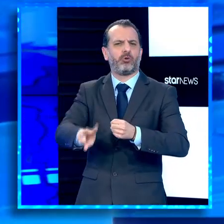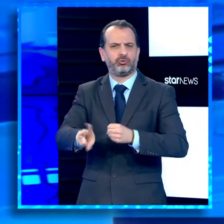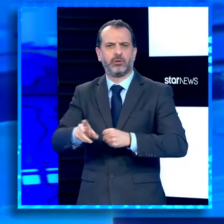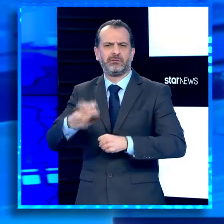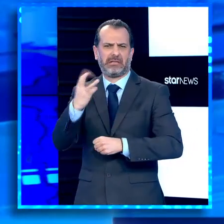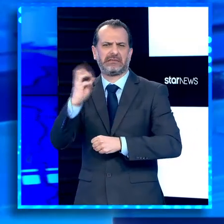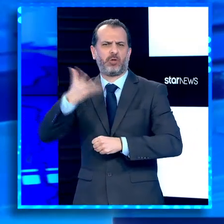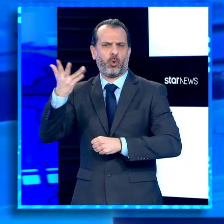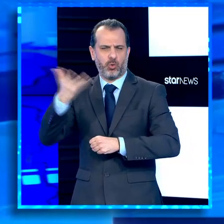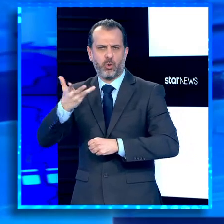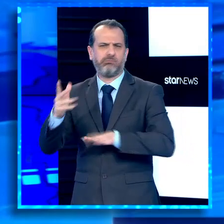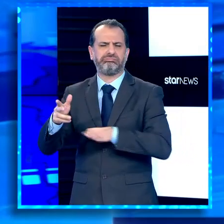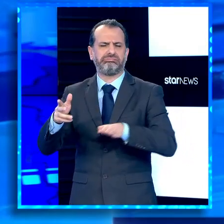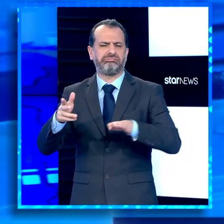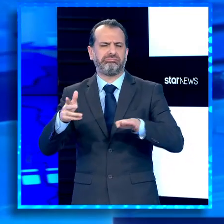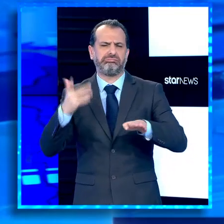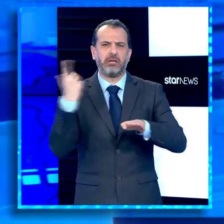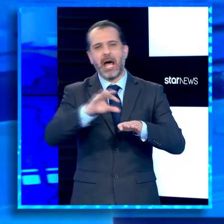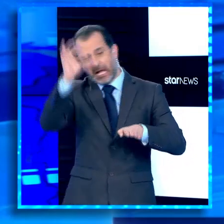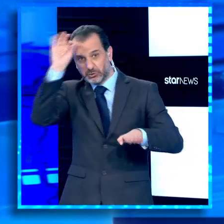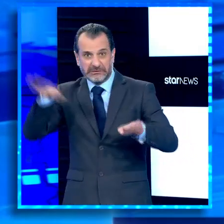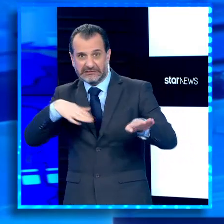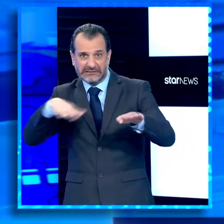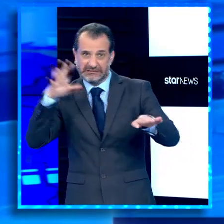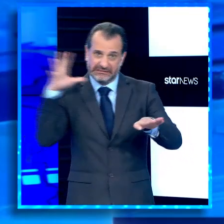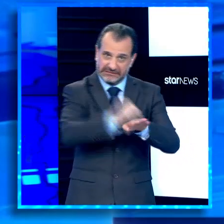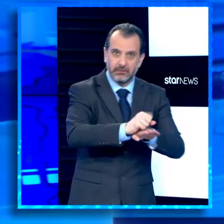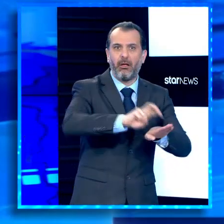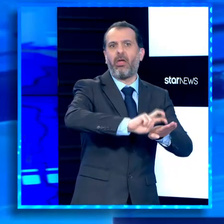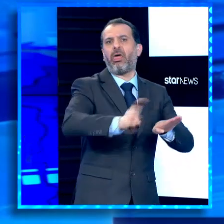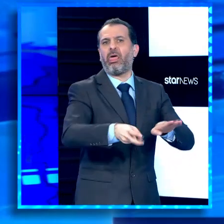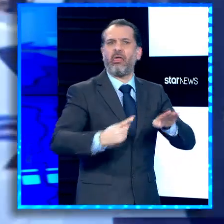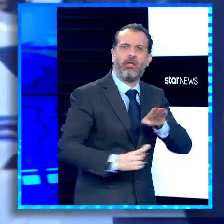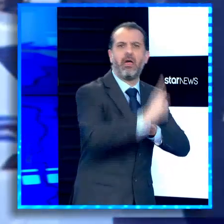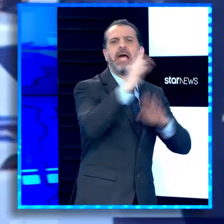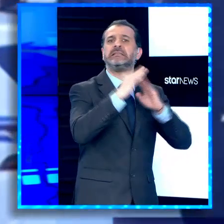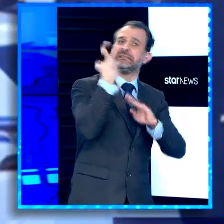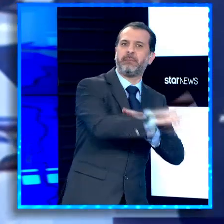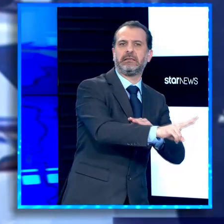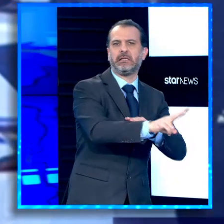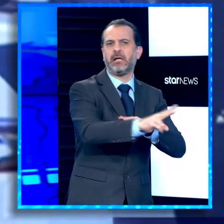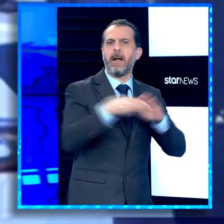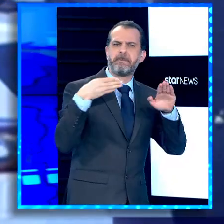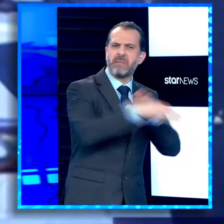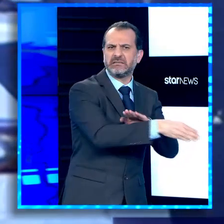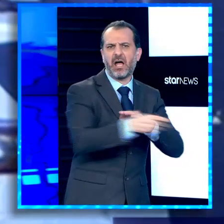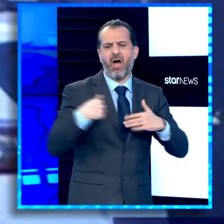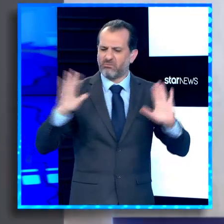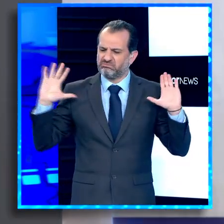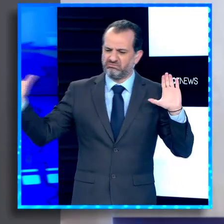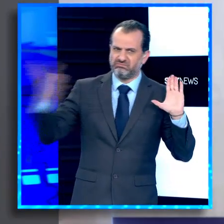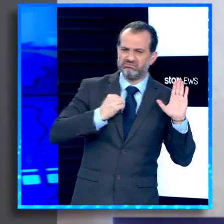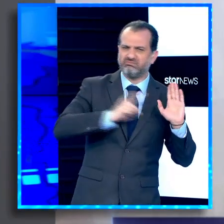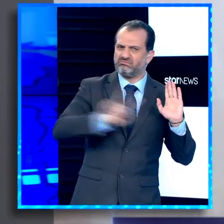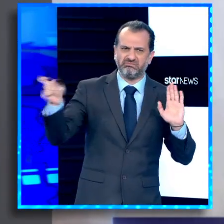ετών, παράτησε το αυτοκίνητο και ταμπουρώθηκε στο σπίτι του, αρνούμενος να παραδοθεί στους αστυνομικούς. Η καταδίωξη ξεκίνησε